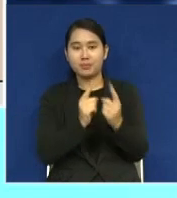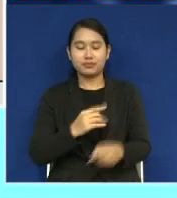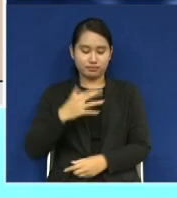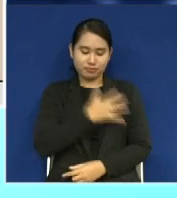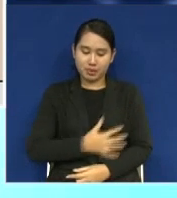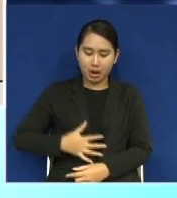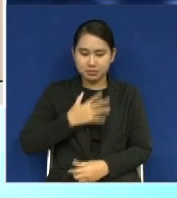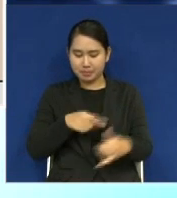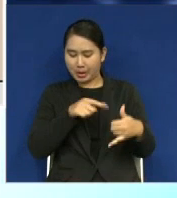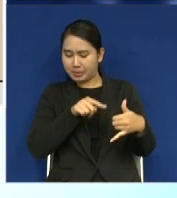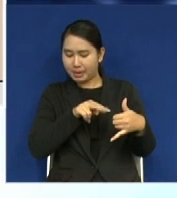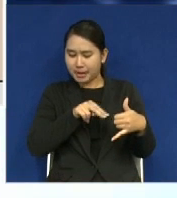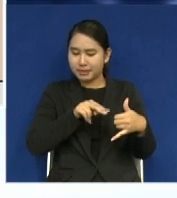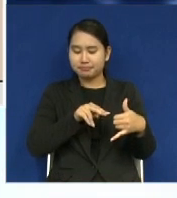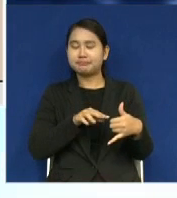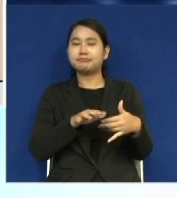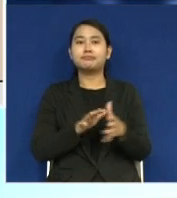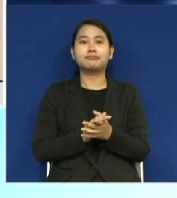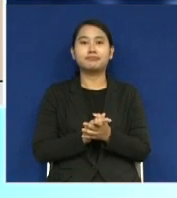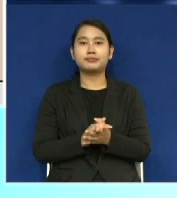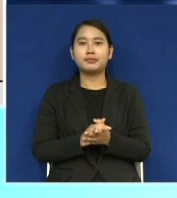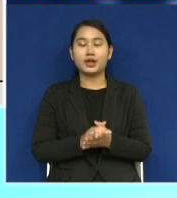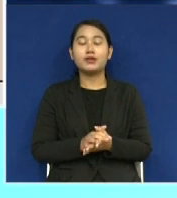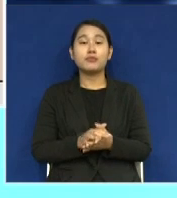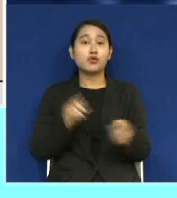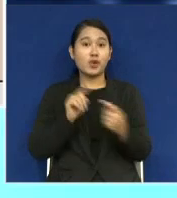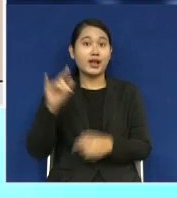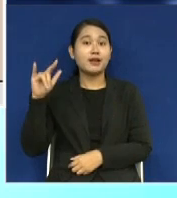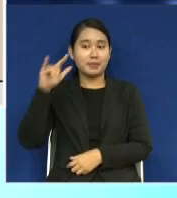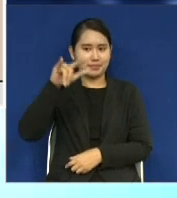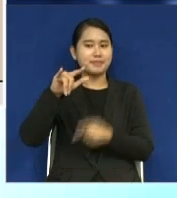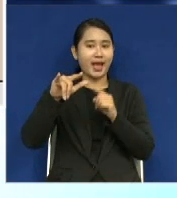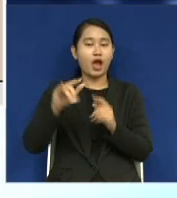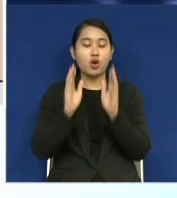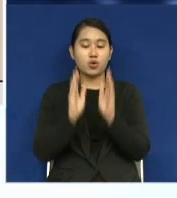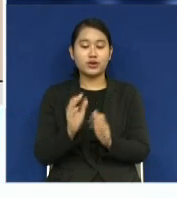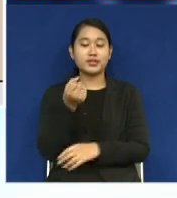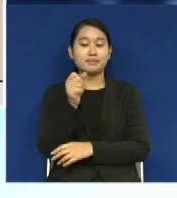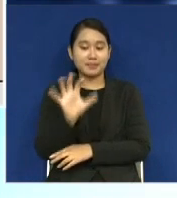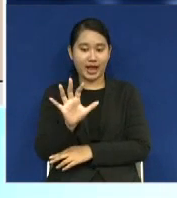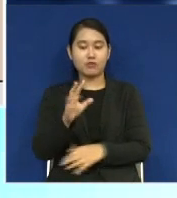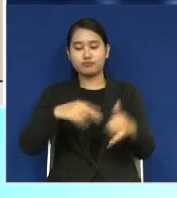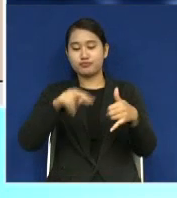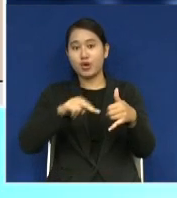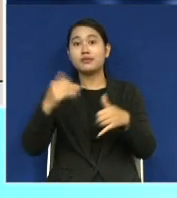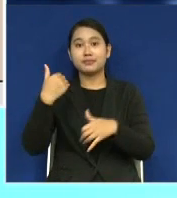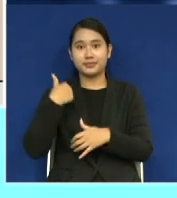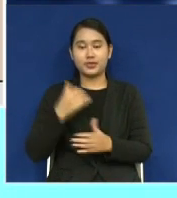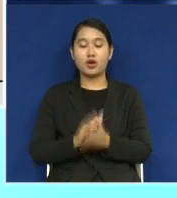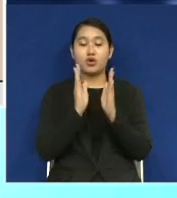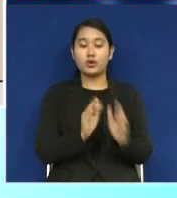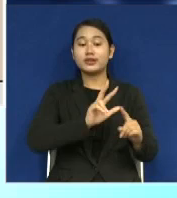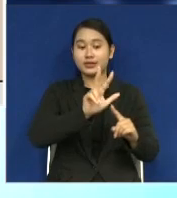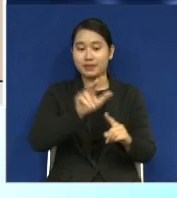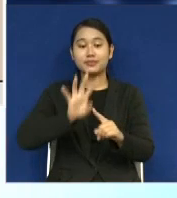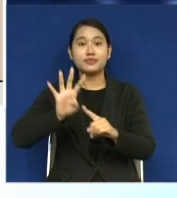การก่อนหน้านี้พบผู้ป่วยยืนยันในเที่ยวบินเดียวกันจำนวน15รายค่ะรายที่3และ4นะคะ